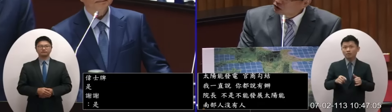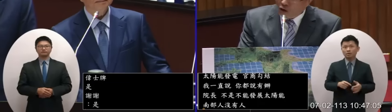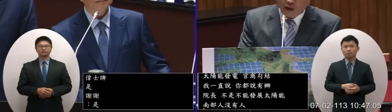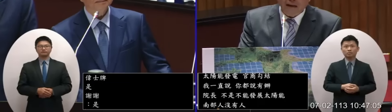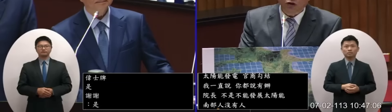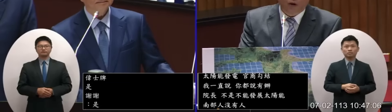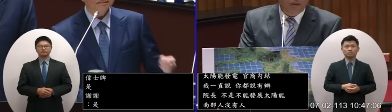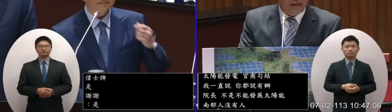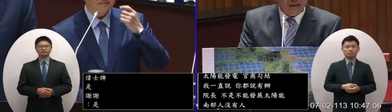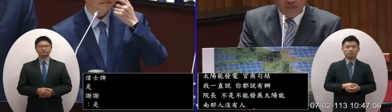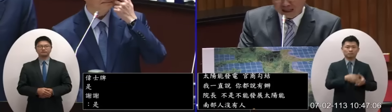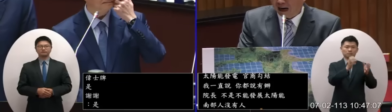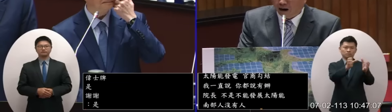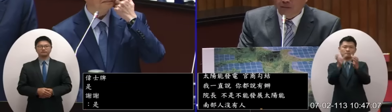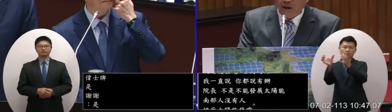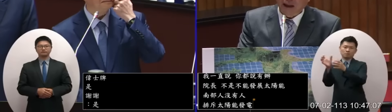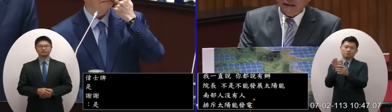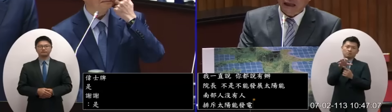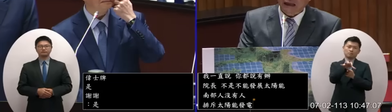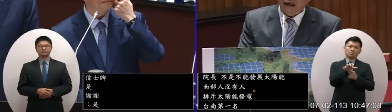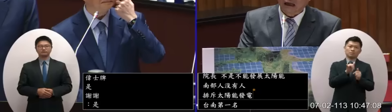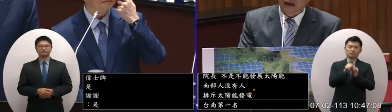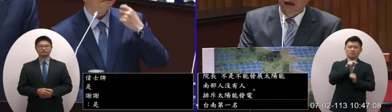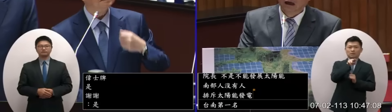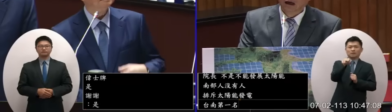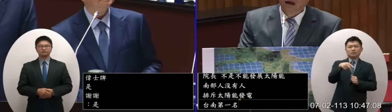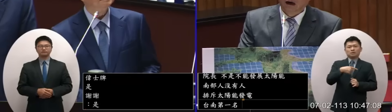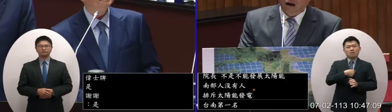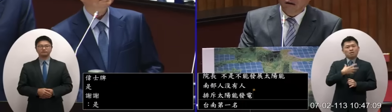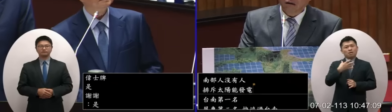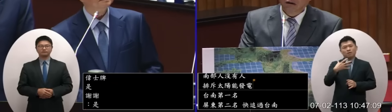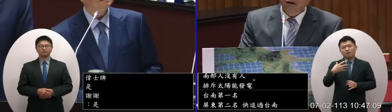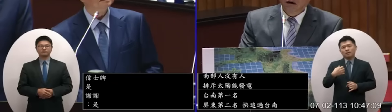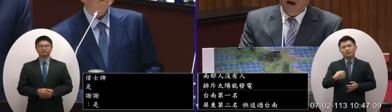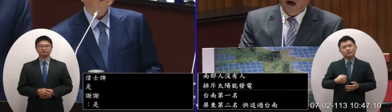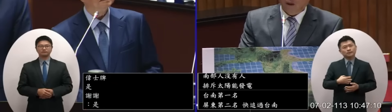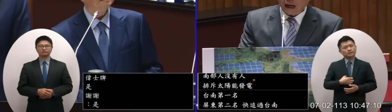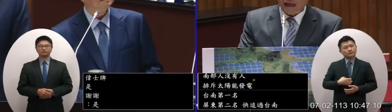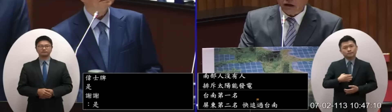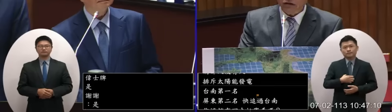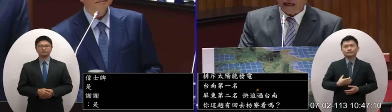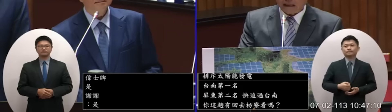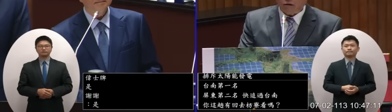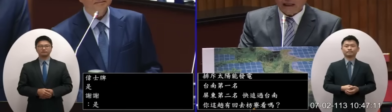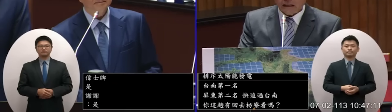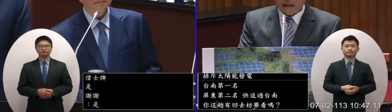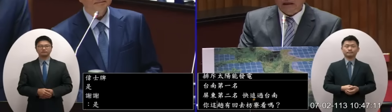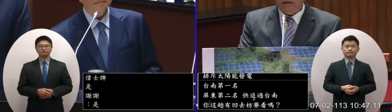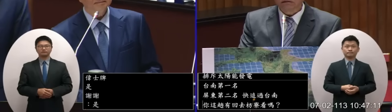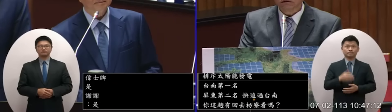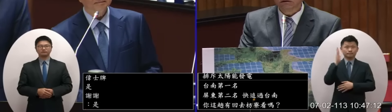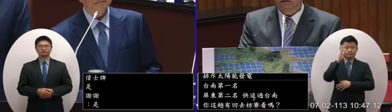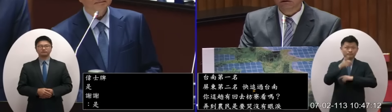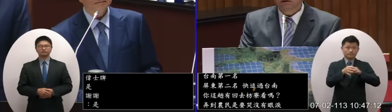創甲農民是要哭無目屎啦！哦。我甲你讲，这个高阶伫倒，